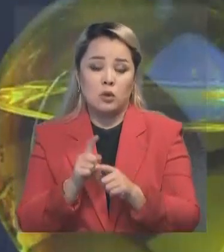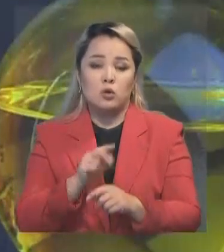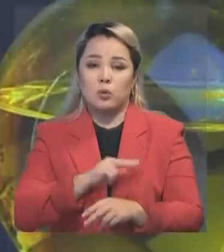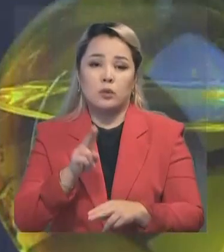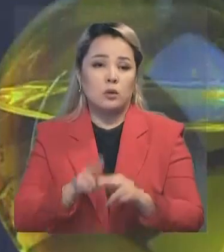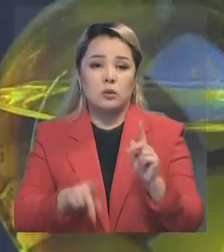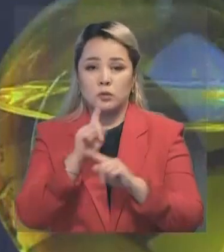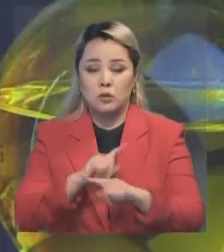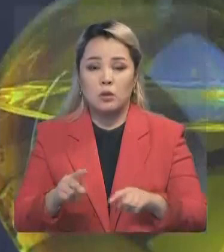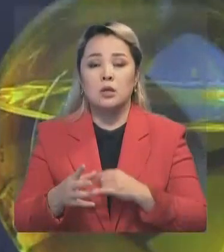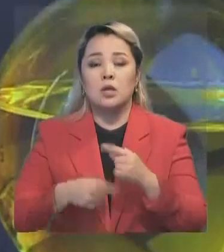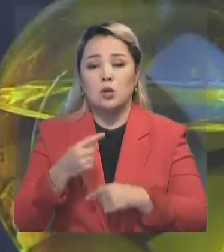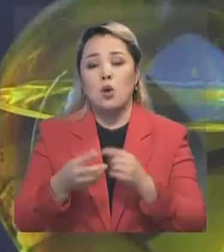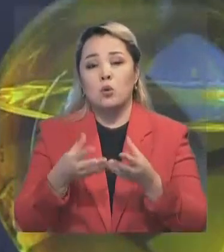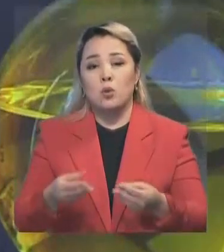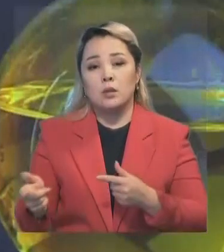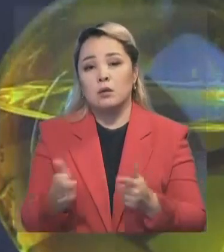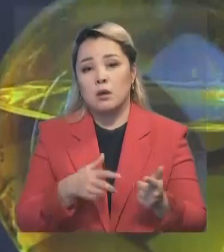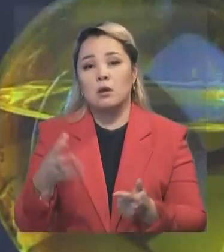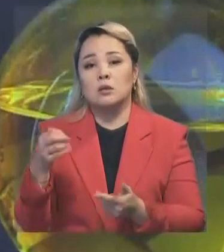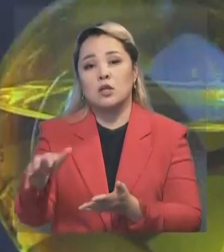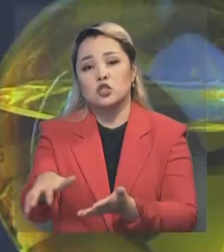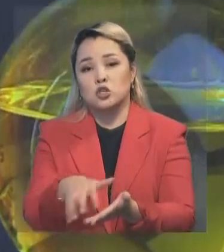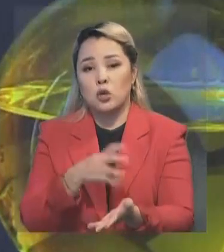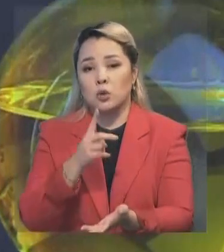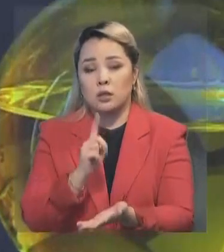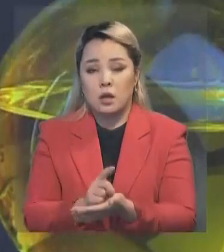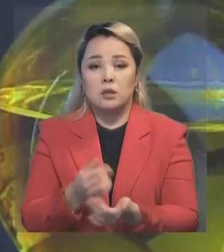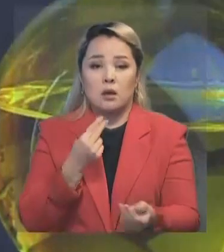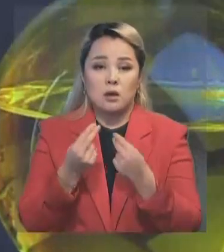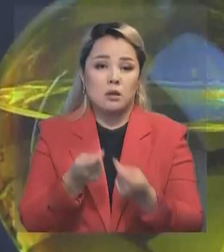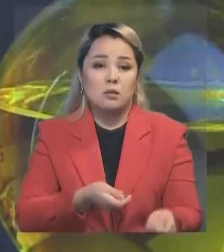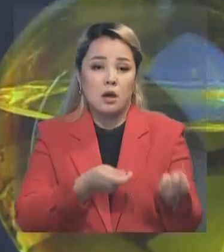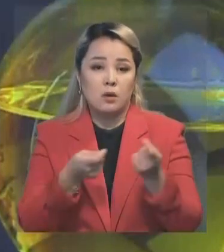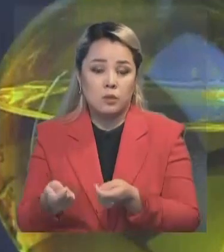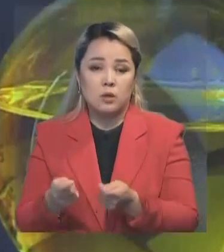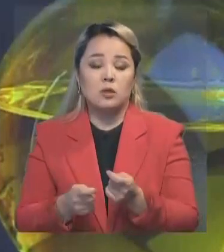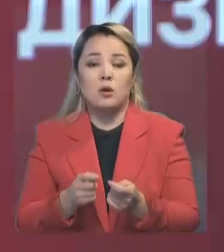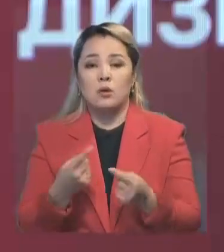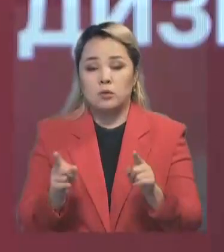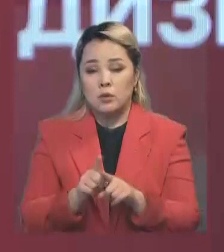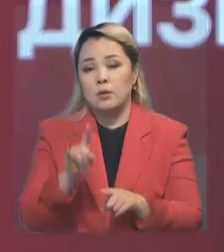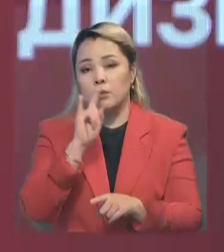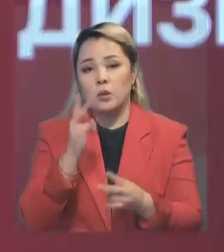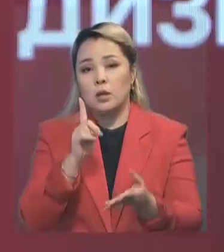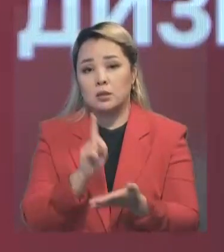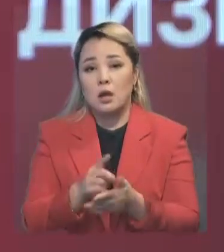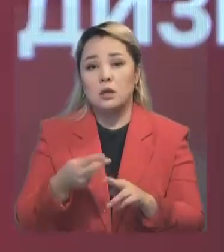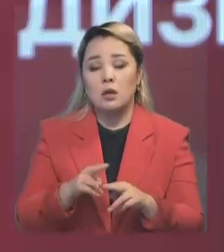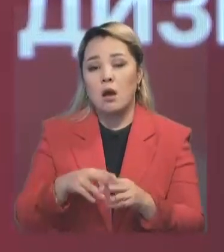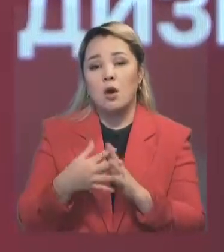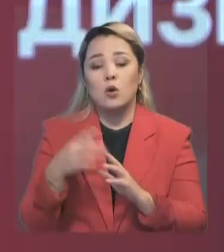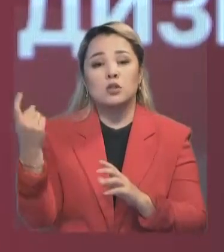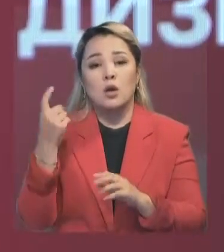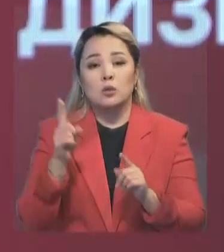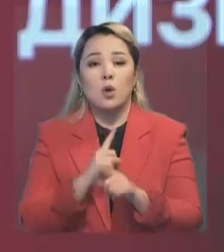тоқтамайды. Алқапты келесі көктемге дайындау үшін тағы да жер жырту керек. Астық тасымалына да отын қажет. Міне, сондықтан ауыл